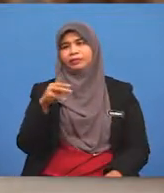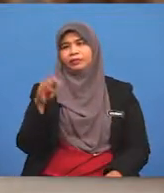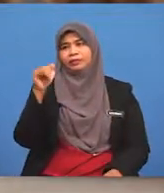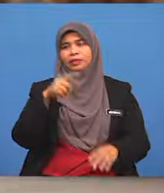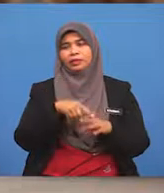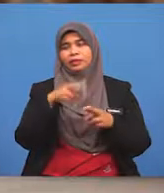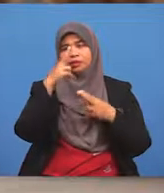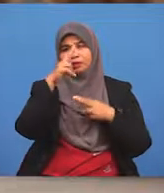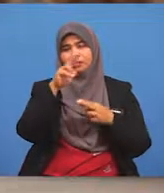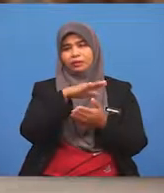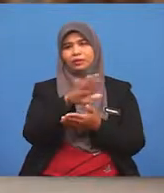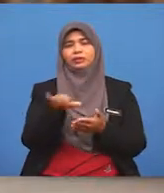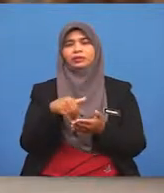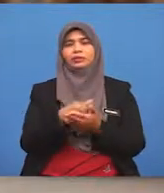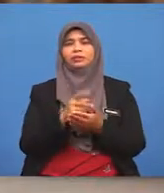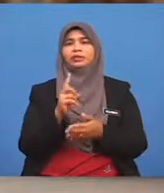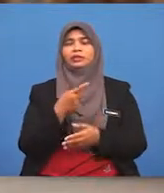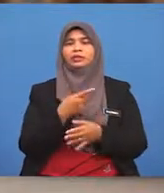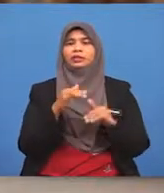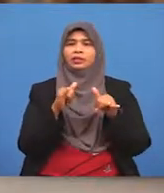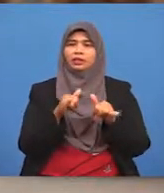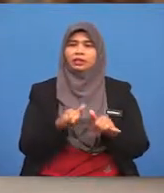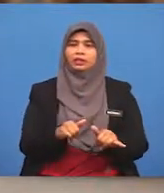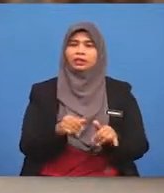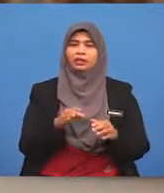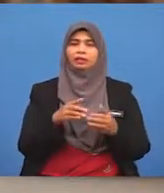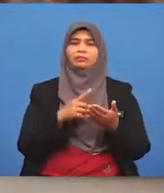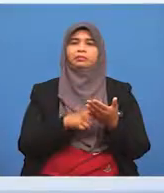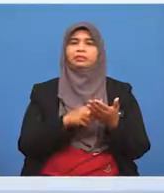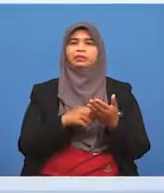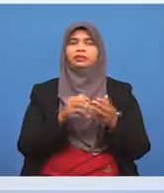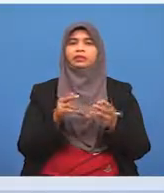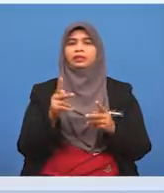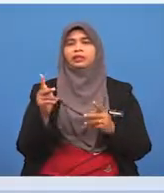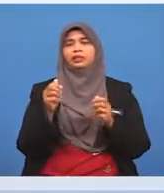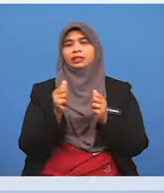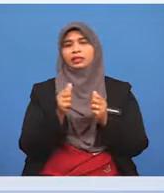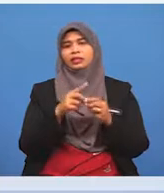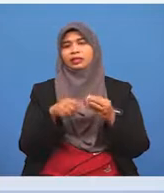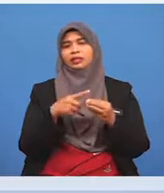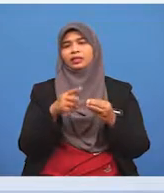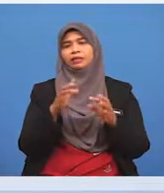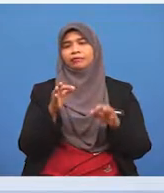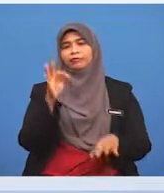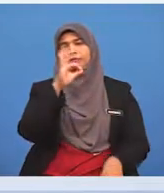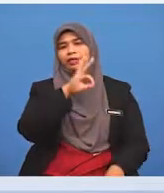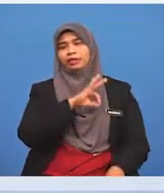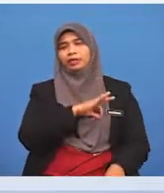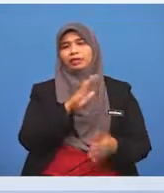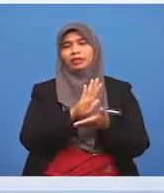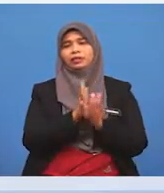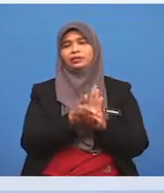alam. Sekarang mari kita lihat pula bagaimana kekuasaan Allah melalui kejadian